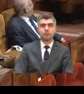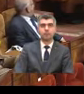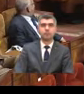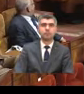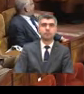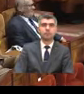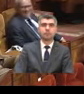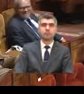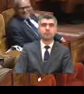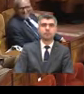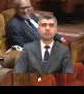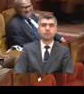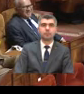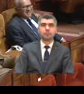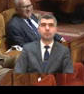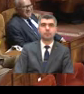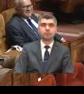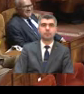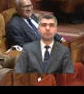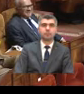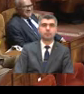في نفس الاتجاه السيد الرئيس.